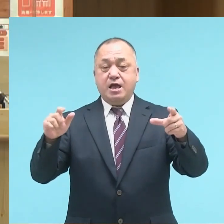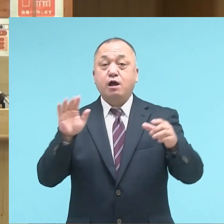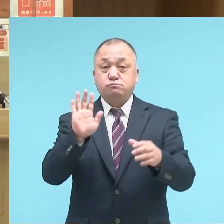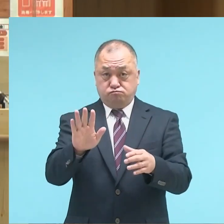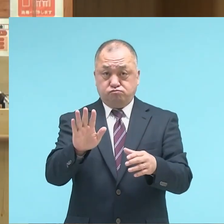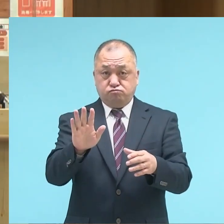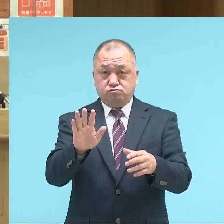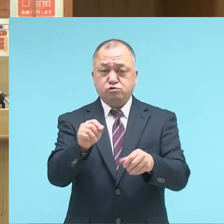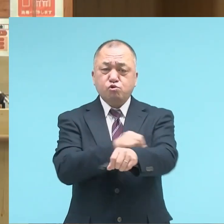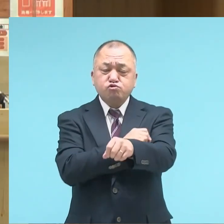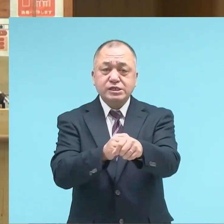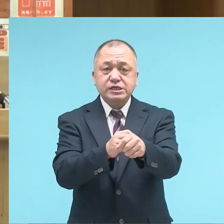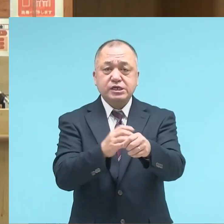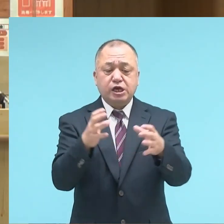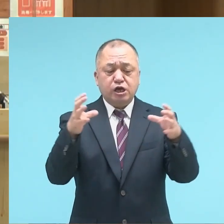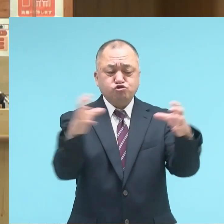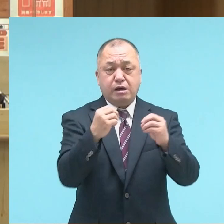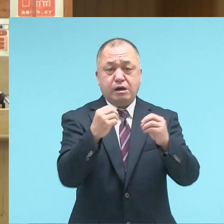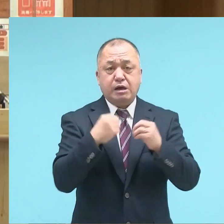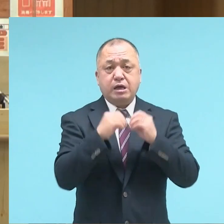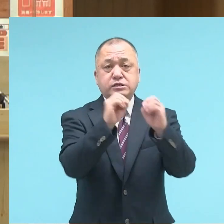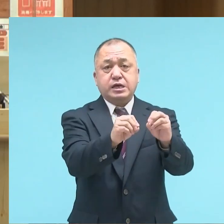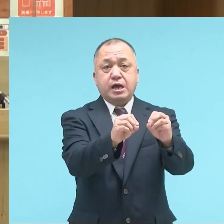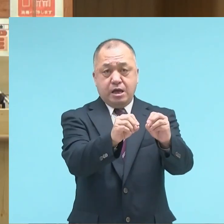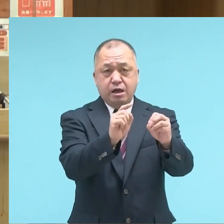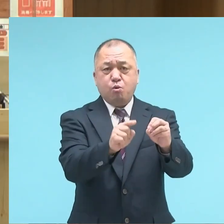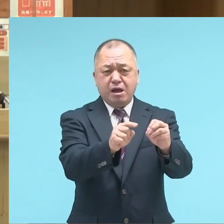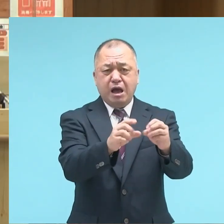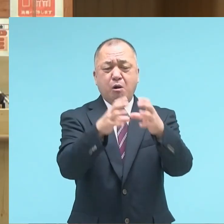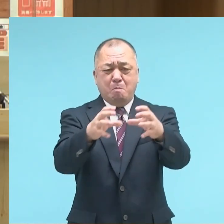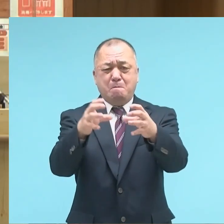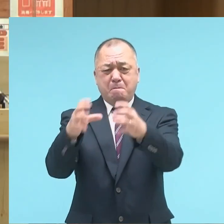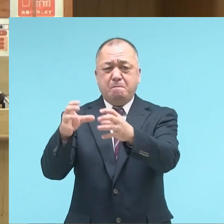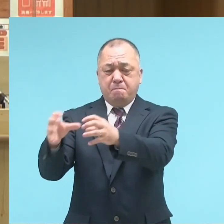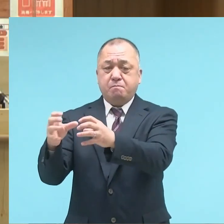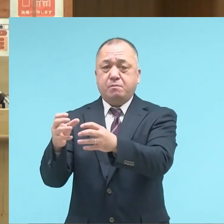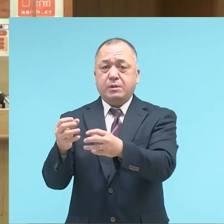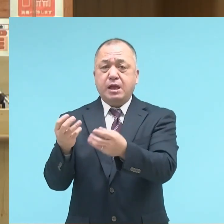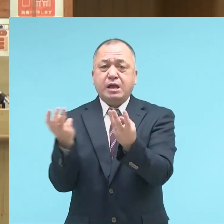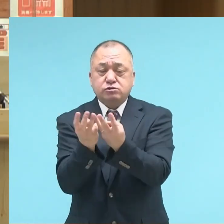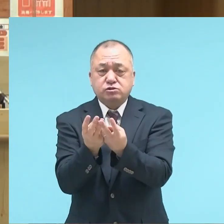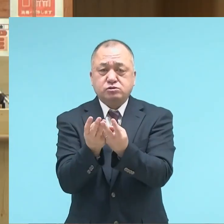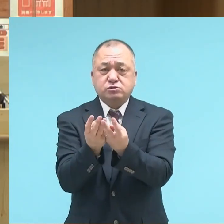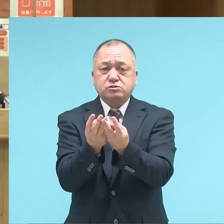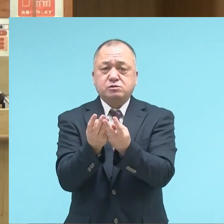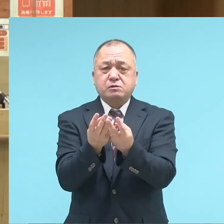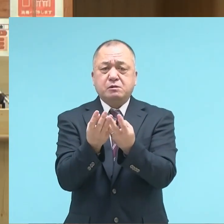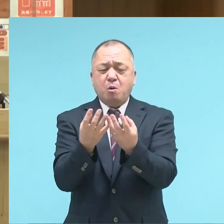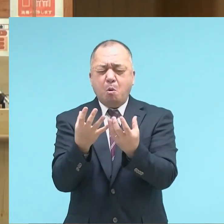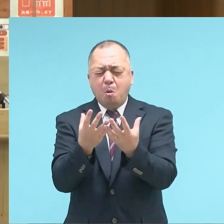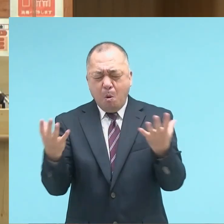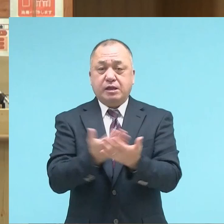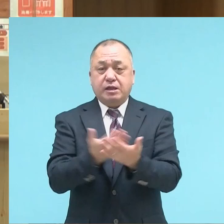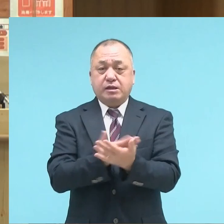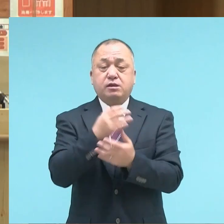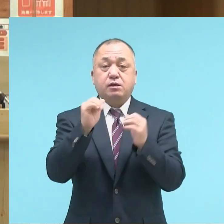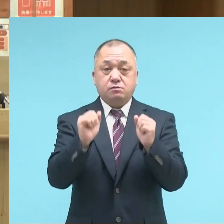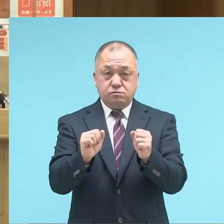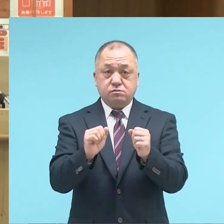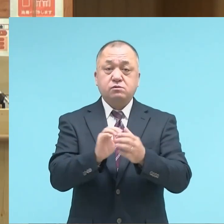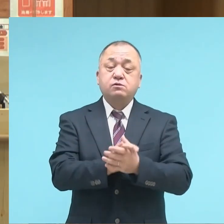特に集団感染が急激に、拡大をして、その数ですとか規模、そういったものも大きくなっています